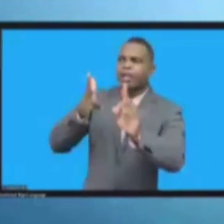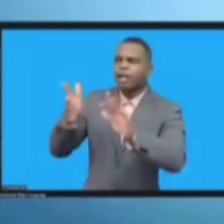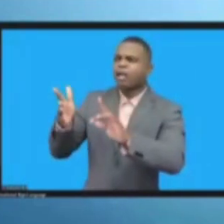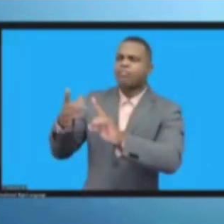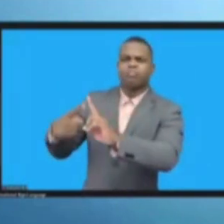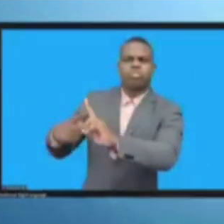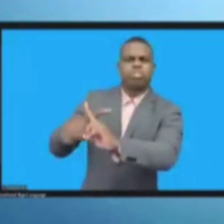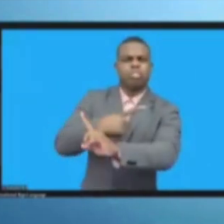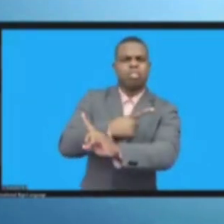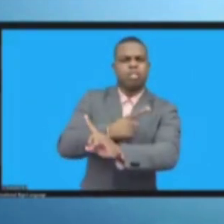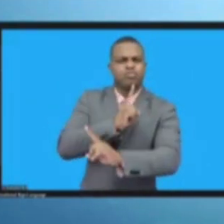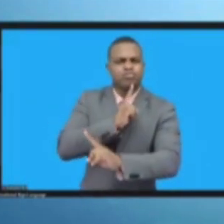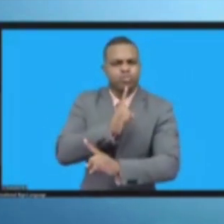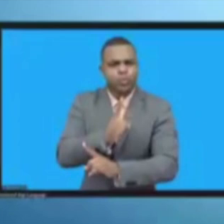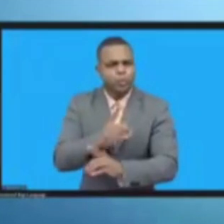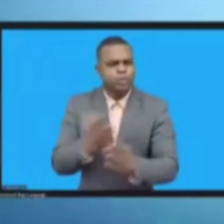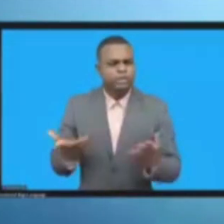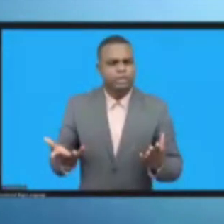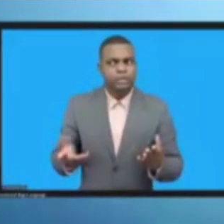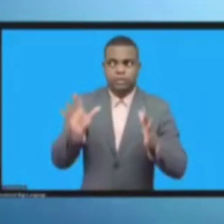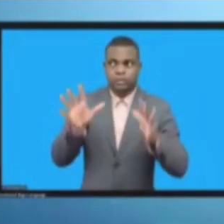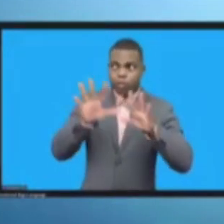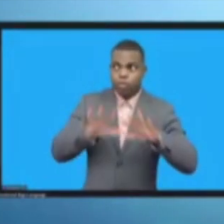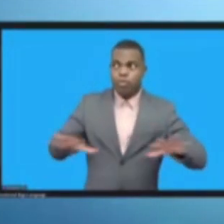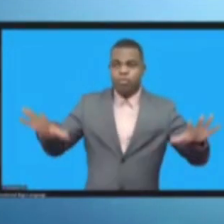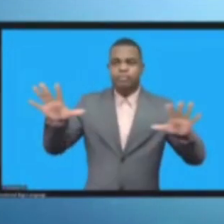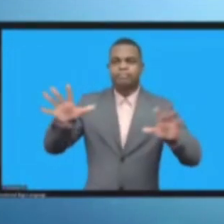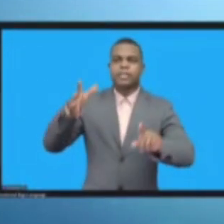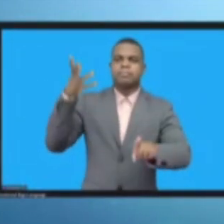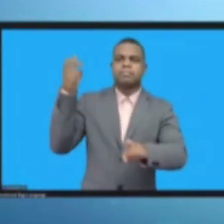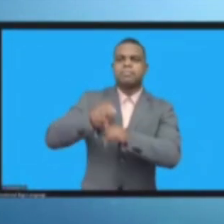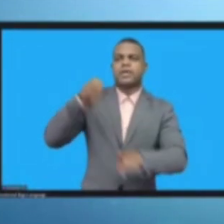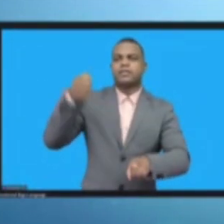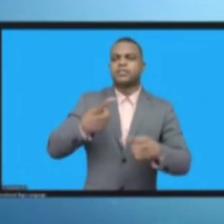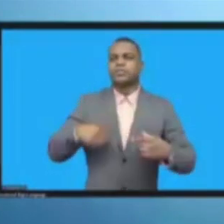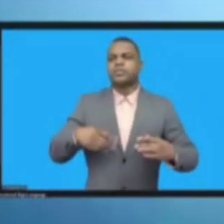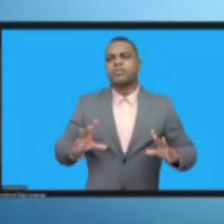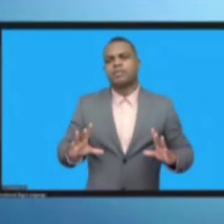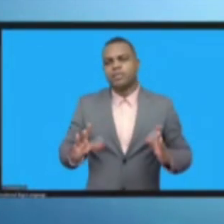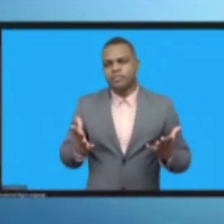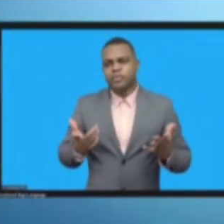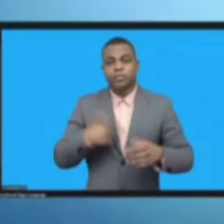Кибератаки сегодня возникают чаще, чем прежде.